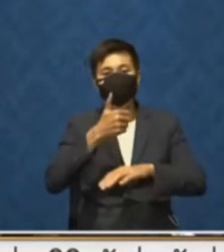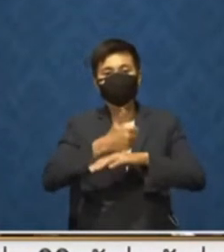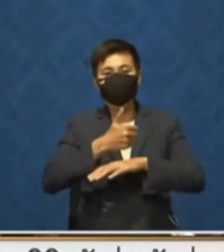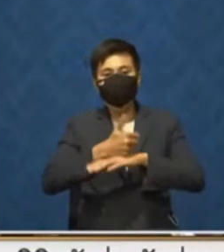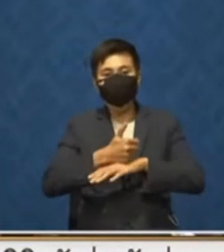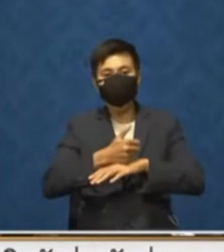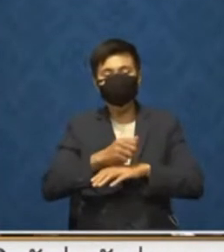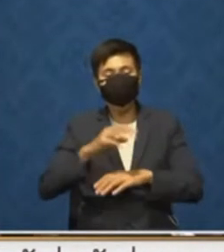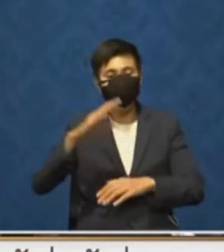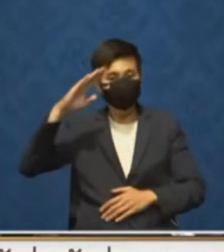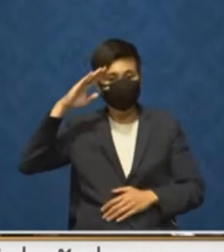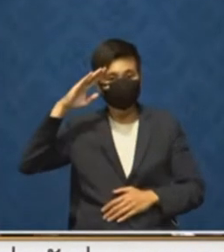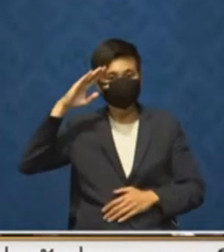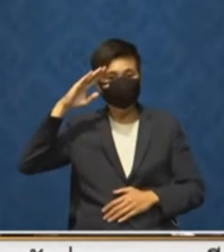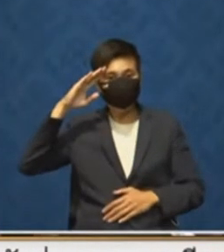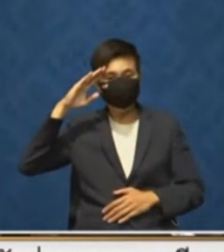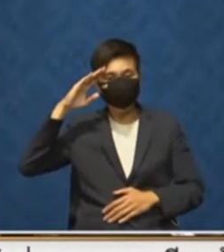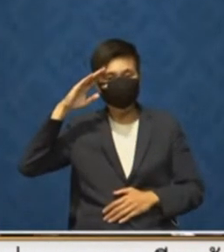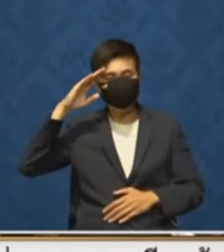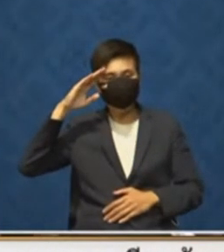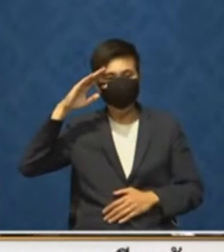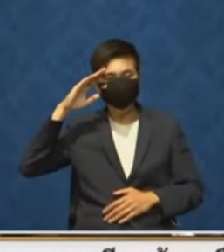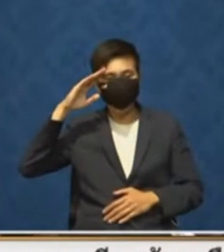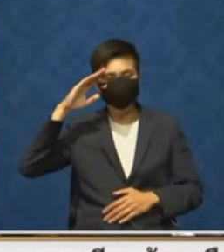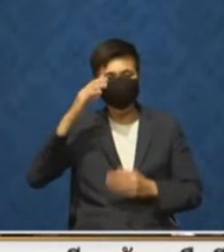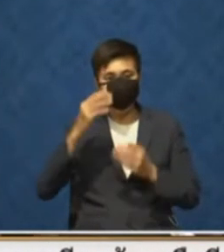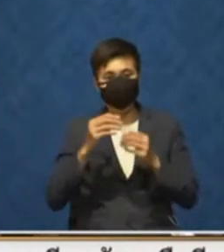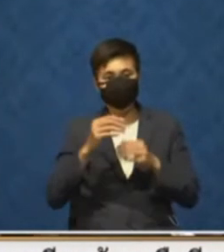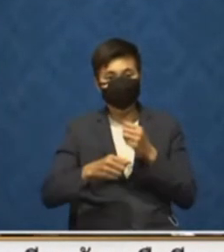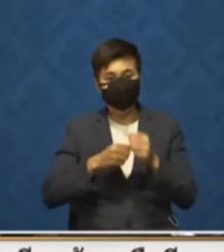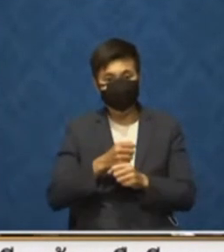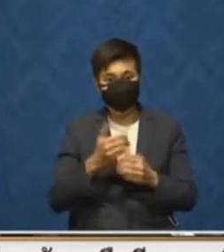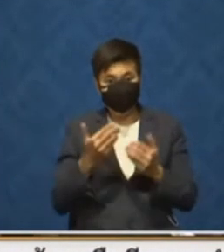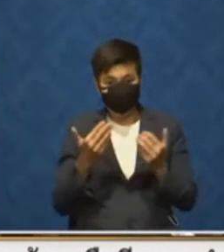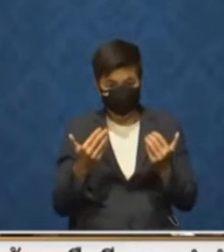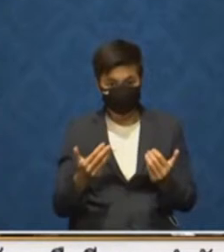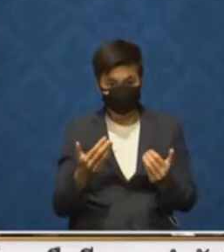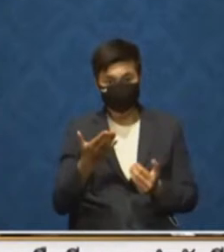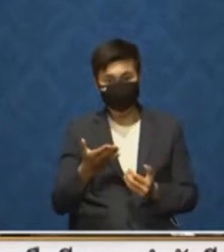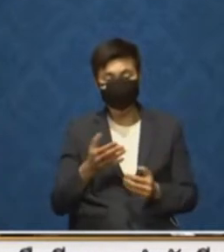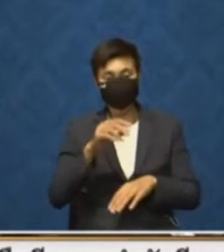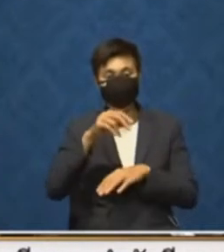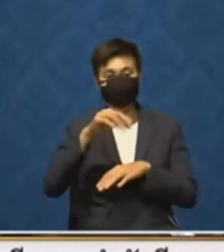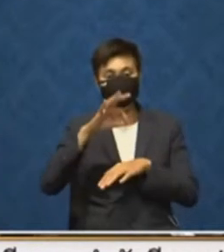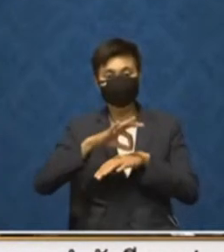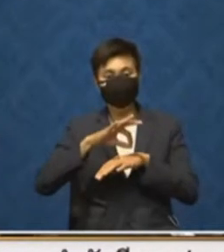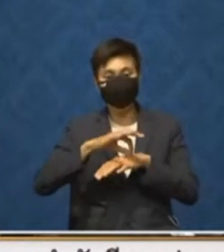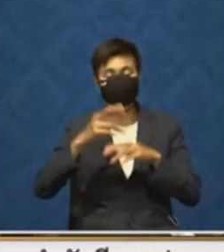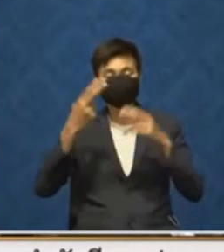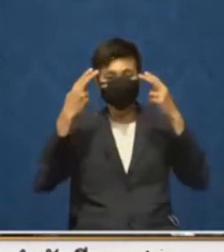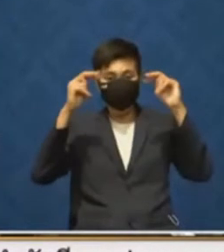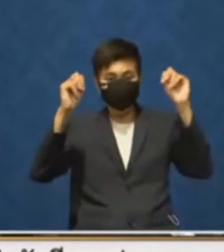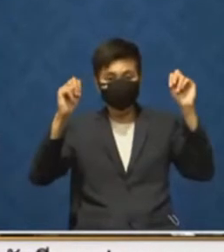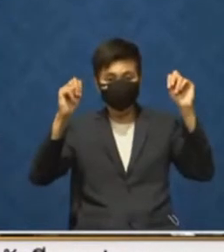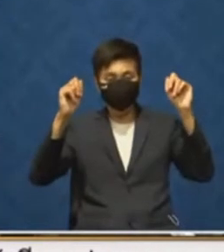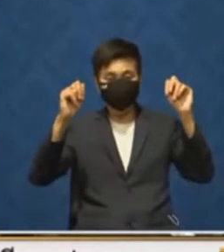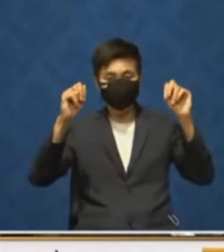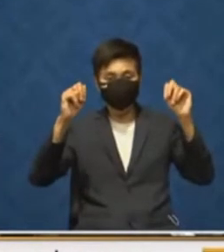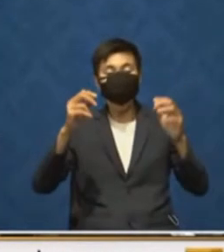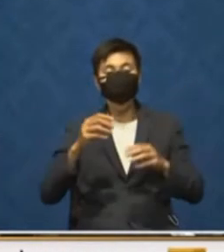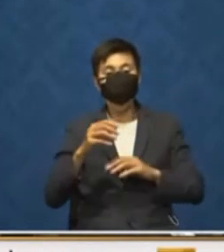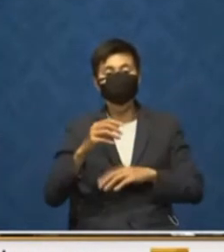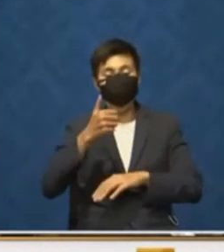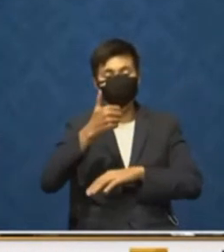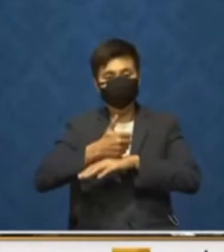เป็นก็เป็นเป็นนายกรัฐมนตรีเป็นคนที่ดูแลเป็นมากทีมเศรษฐกิจ